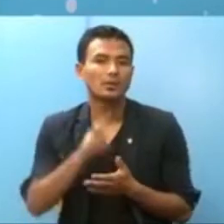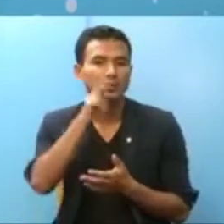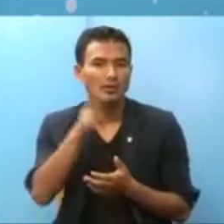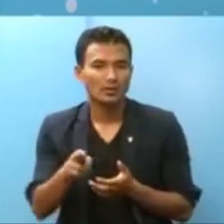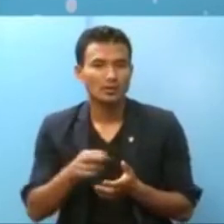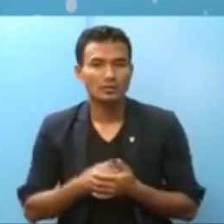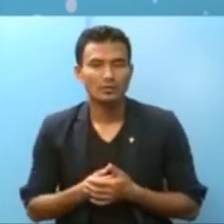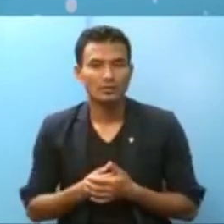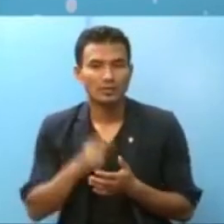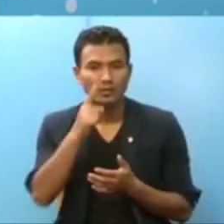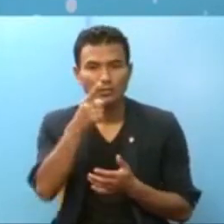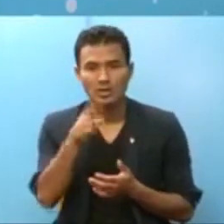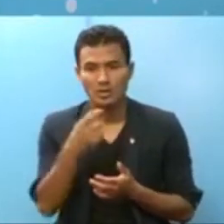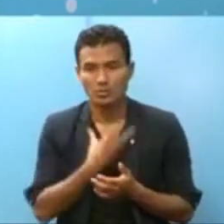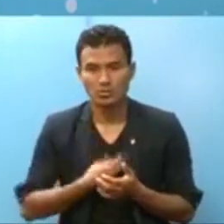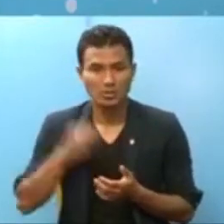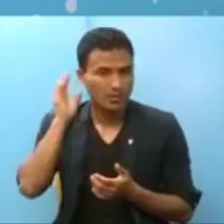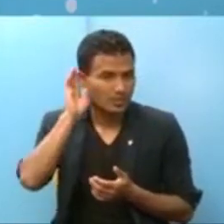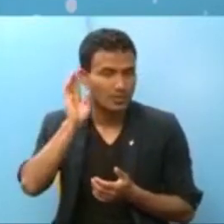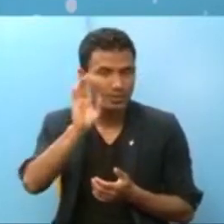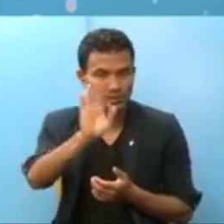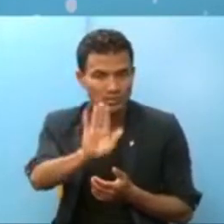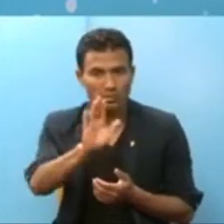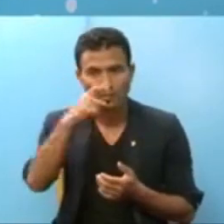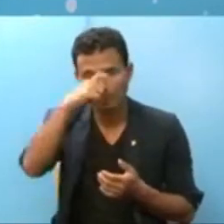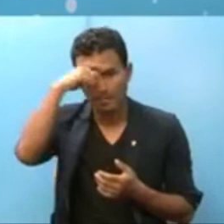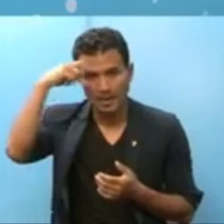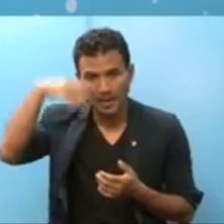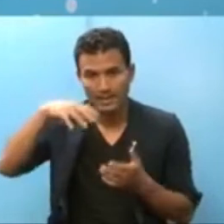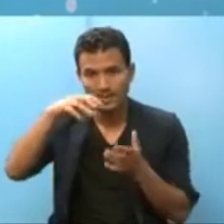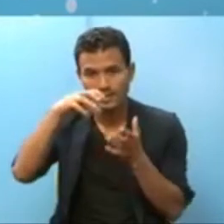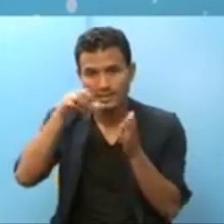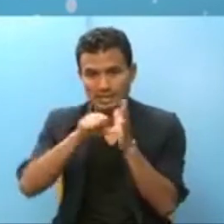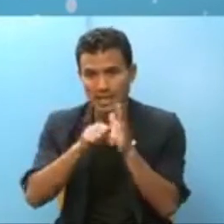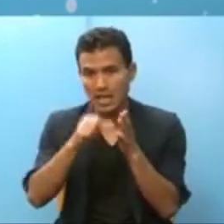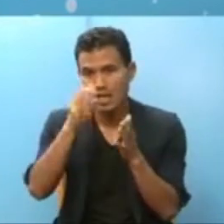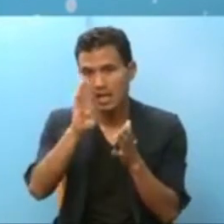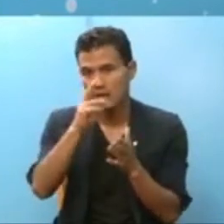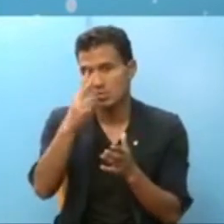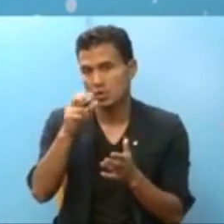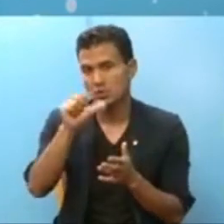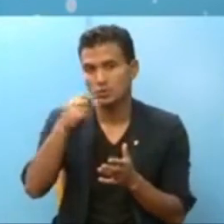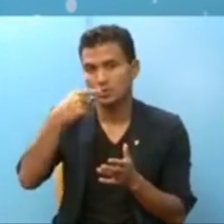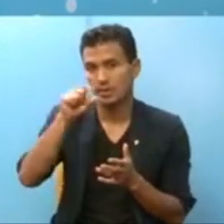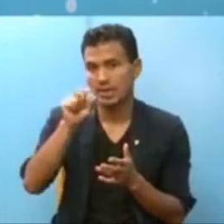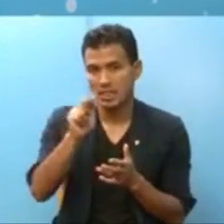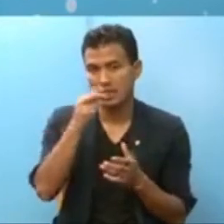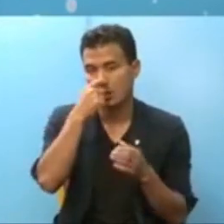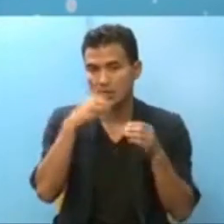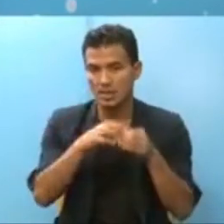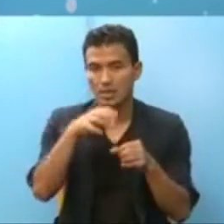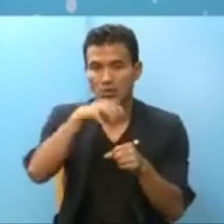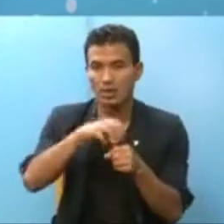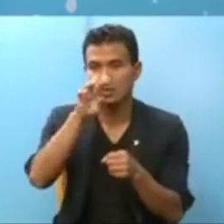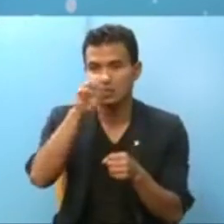एवडा दुखत खबर छा बाके जिल्ला वैजनात गाउपाली का ओडानम छकी